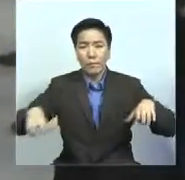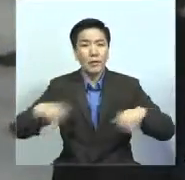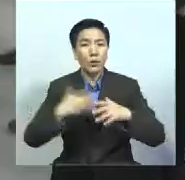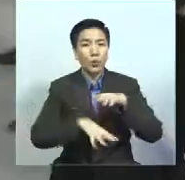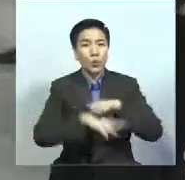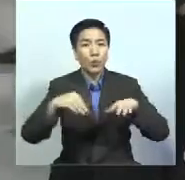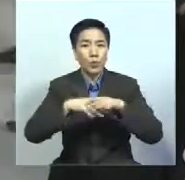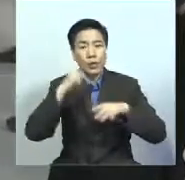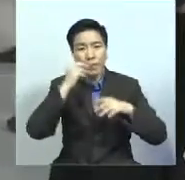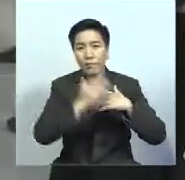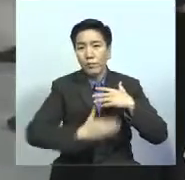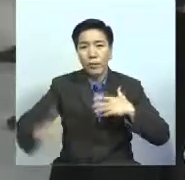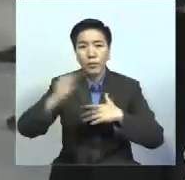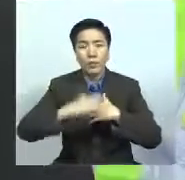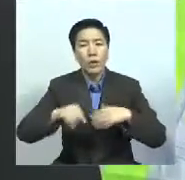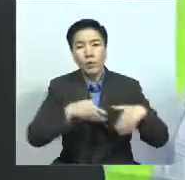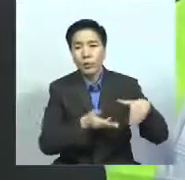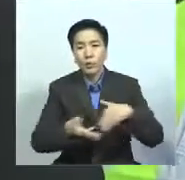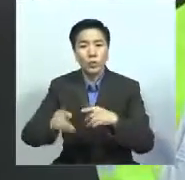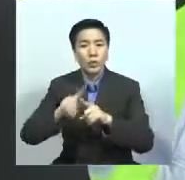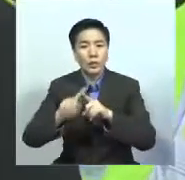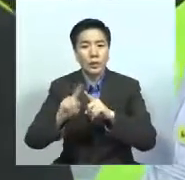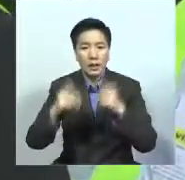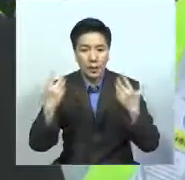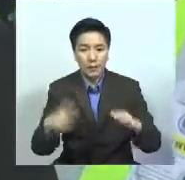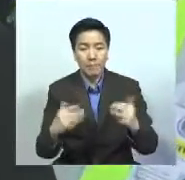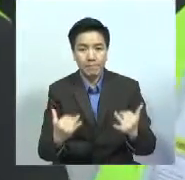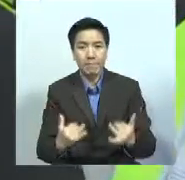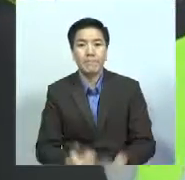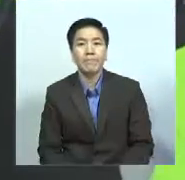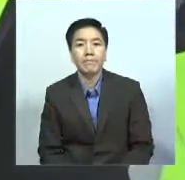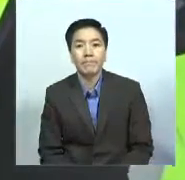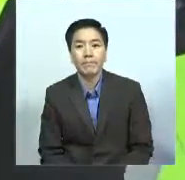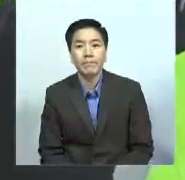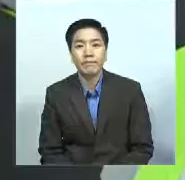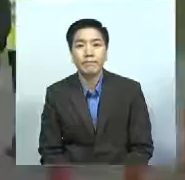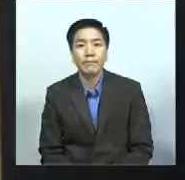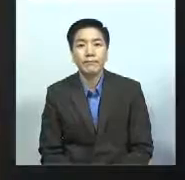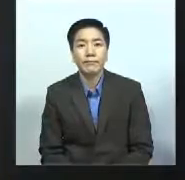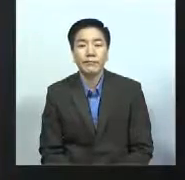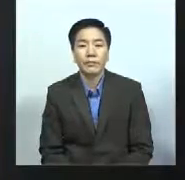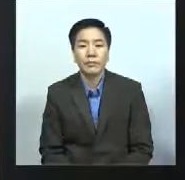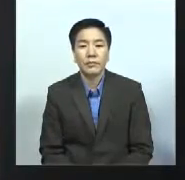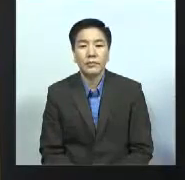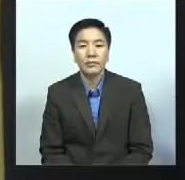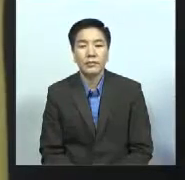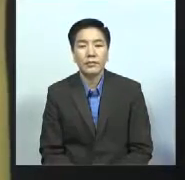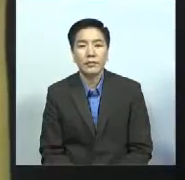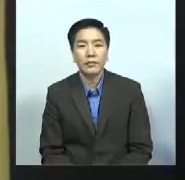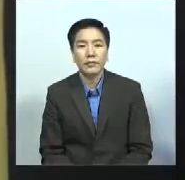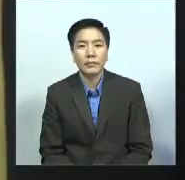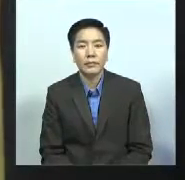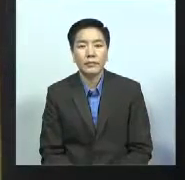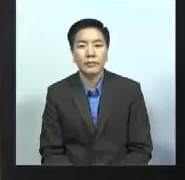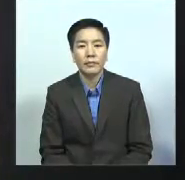ามบินเพื่อผลักดันน้ำลงสู่คลองโดยรอบสนามบินทั้ง5สายค่ะ 1พื้นดิน